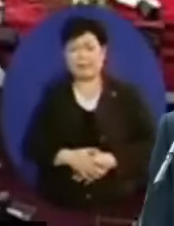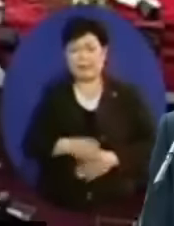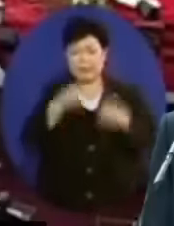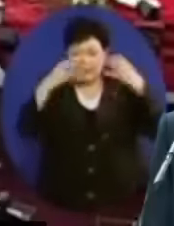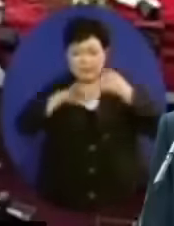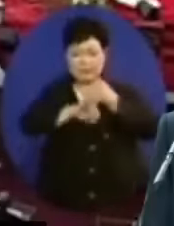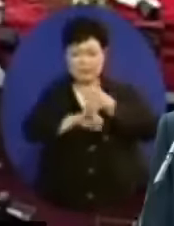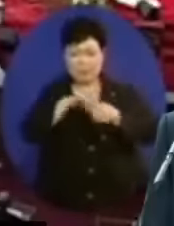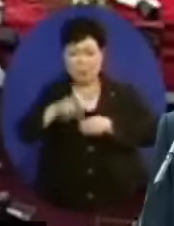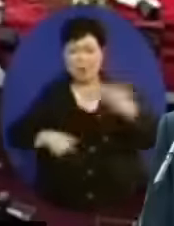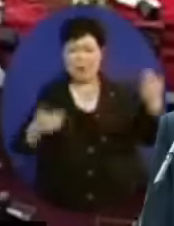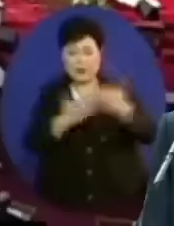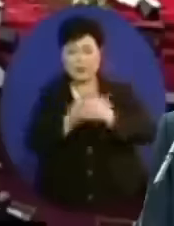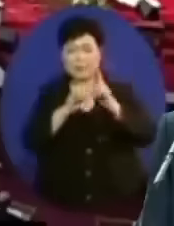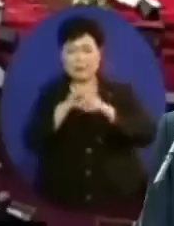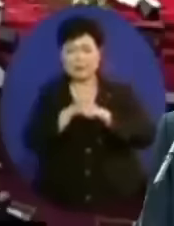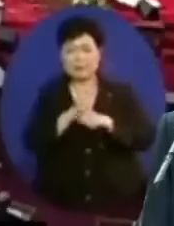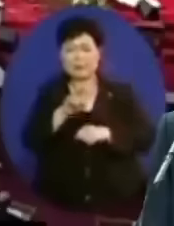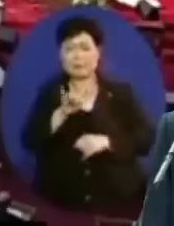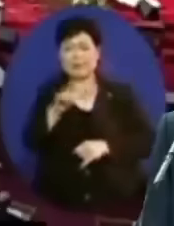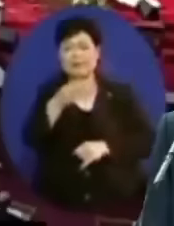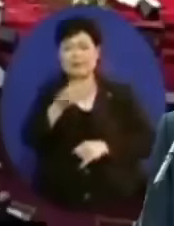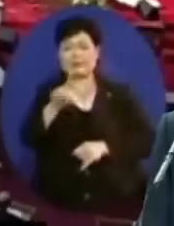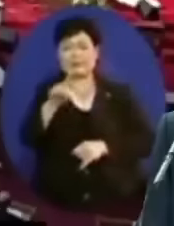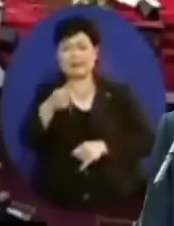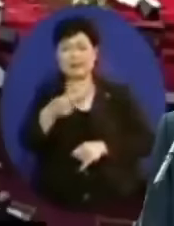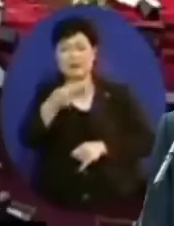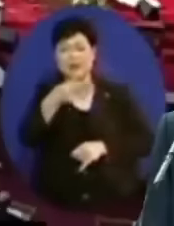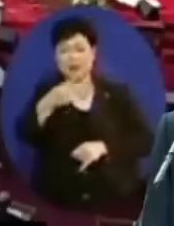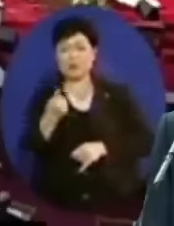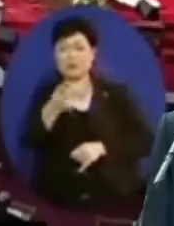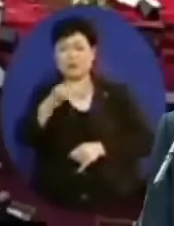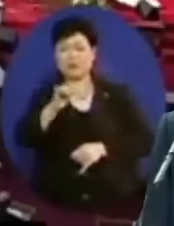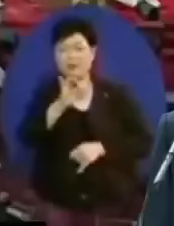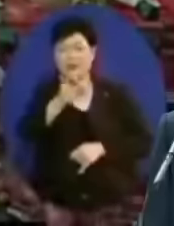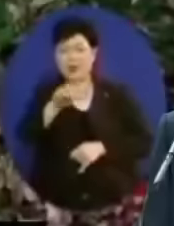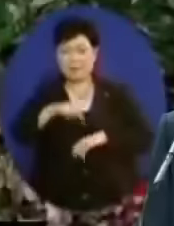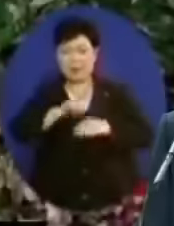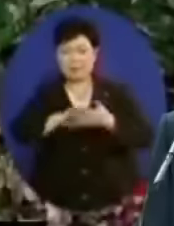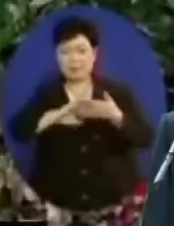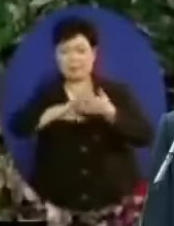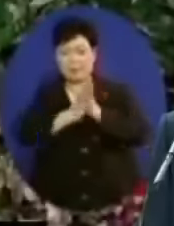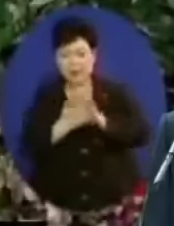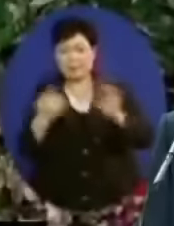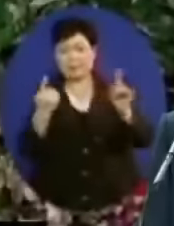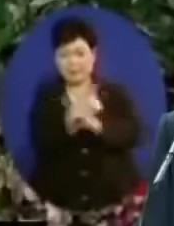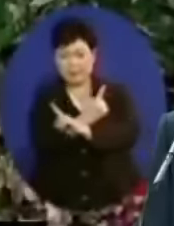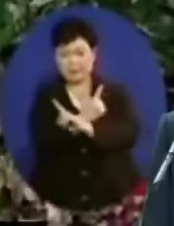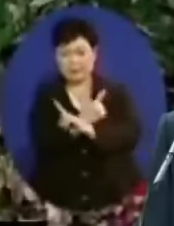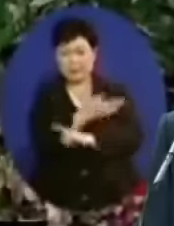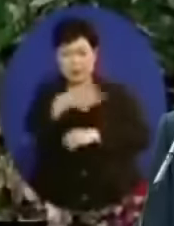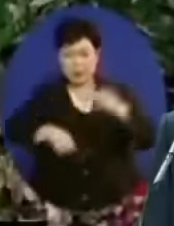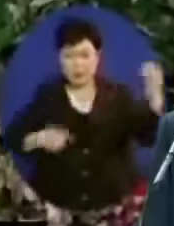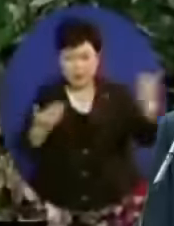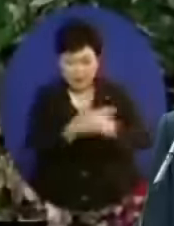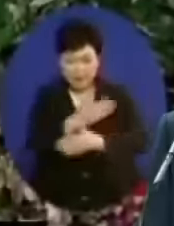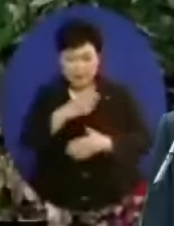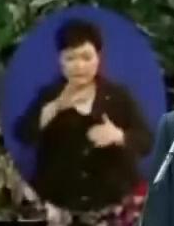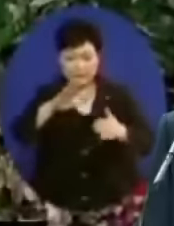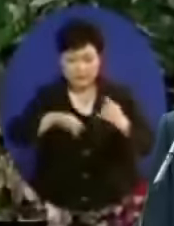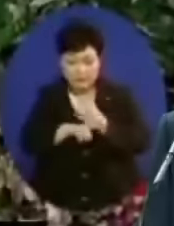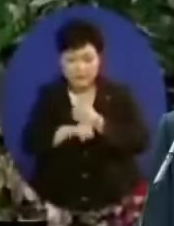신약에서는 회개란 말은 메타노이아라고 하는데 마음의 변화와 돌이킴을 말합니다. 그러므로 우리가 회개한다라고 할 때는